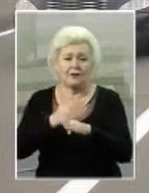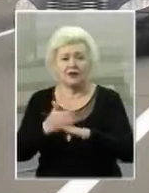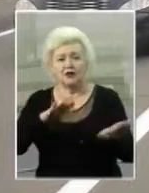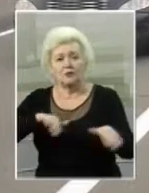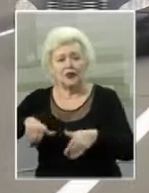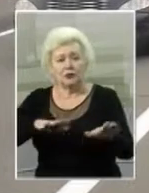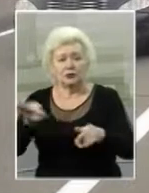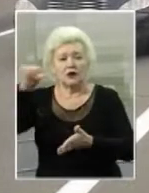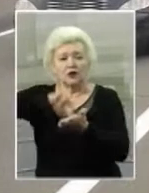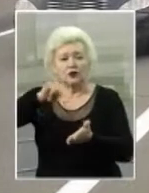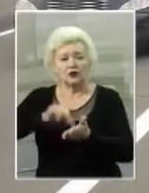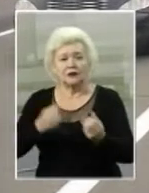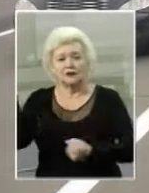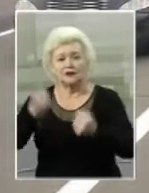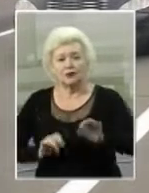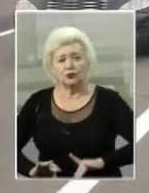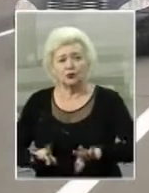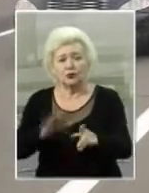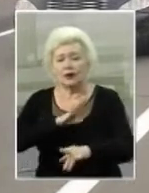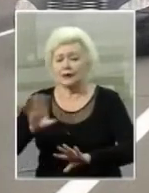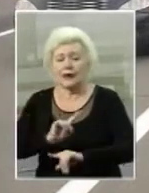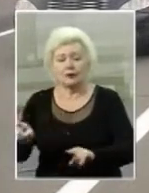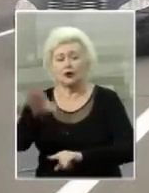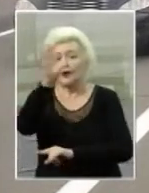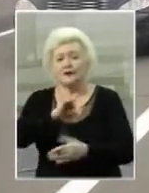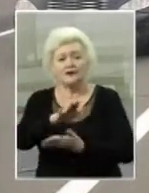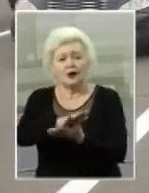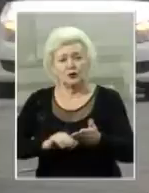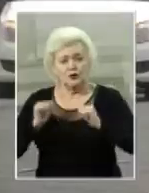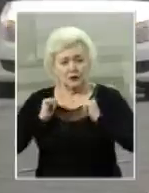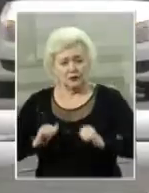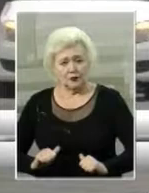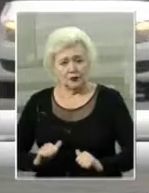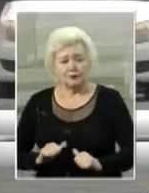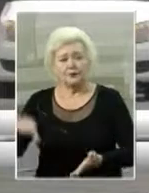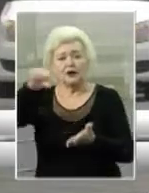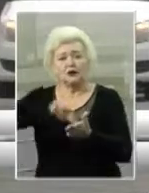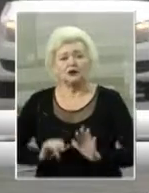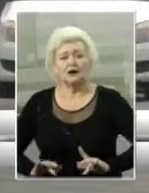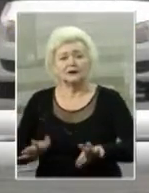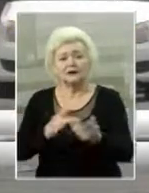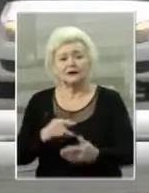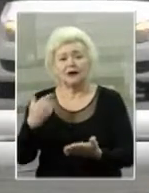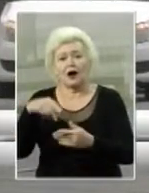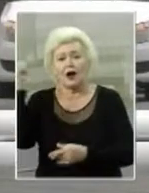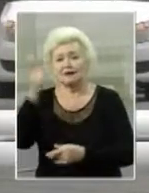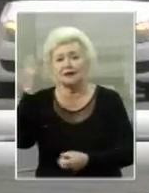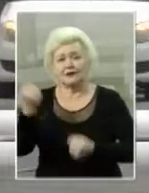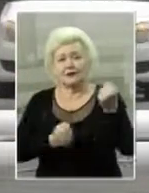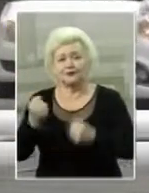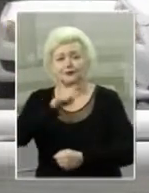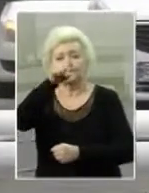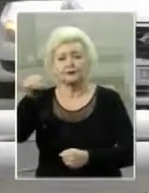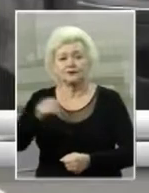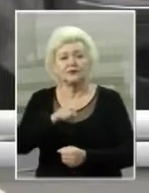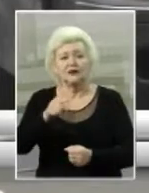мітингувальниками і учасниками дорожнього руху не було. Все проходить спокійно. Учасники акції – власники авто на